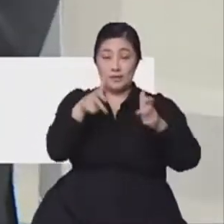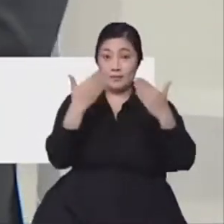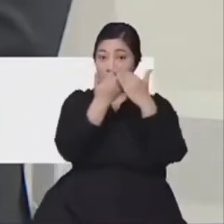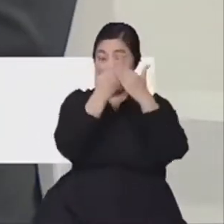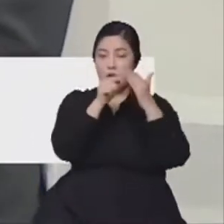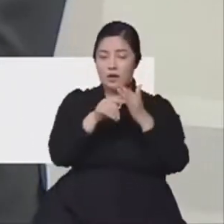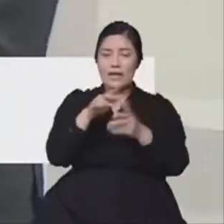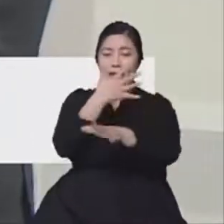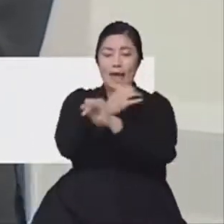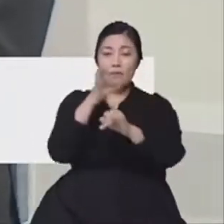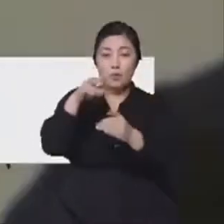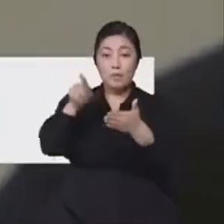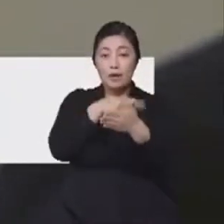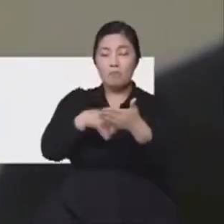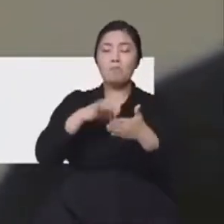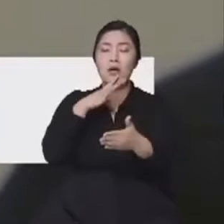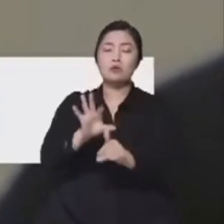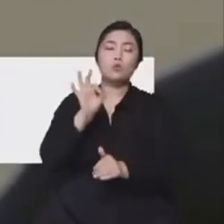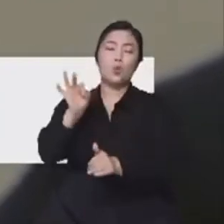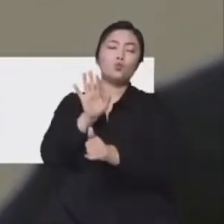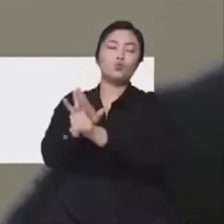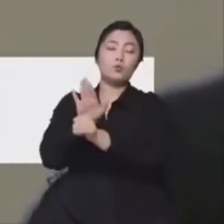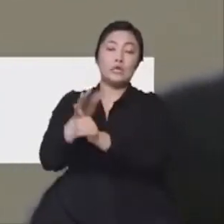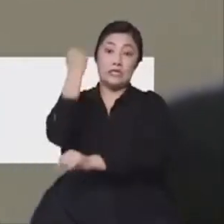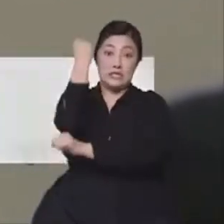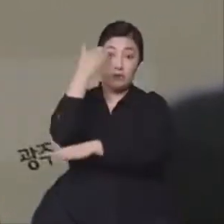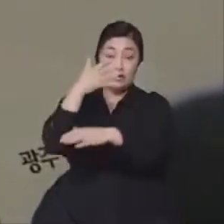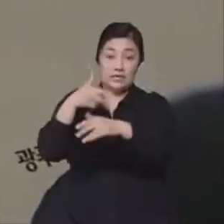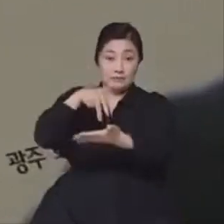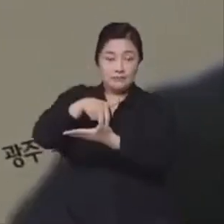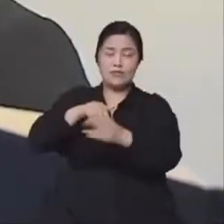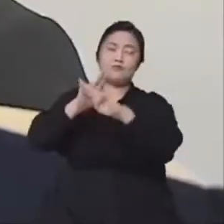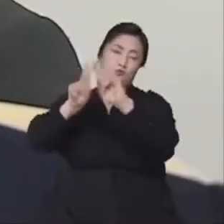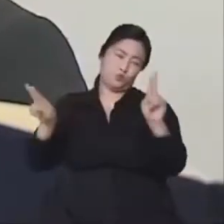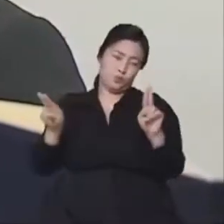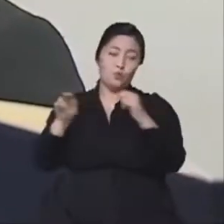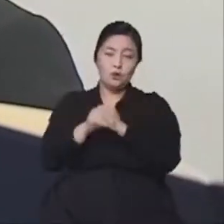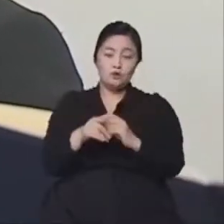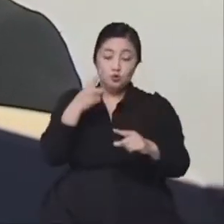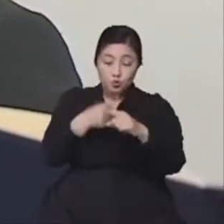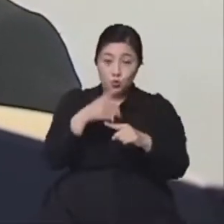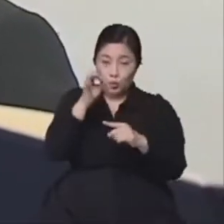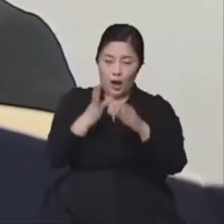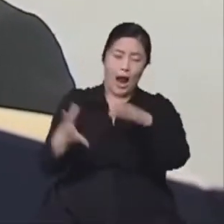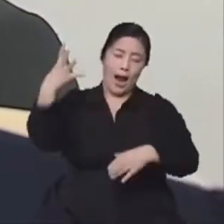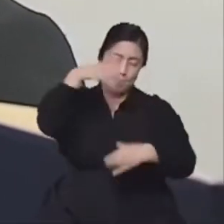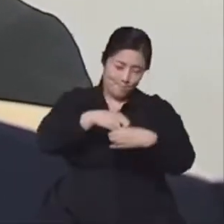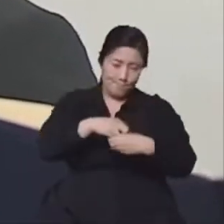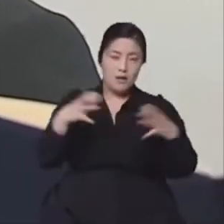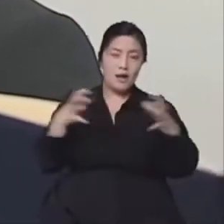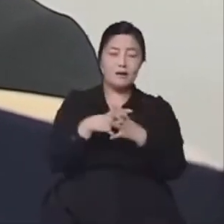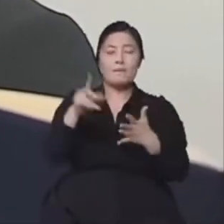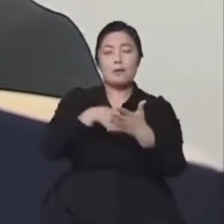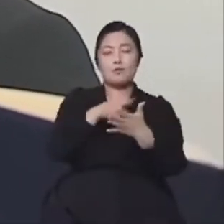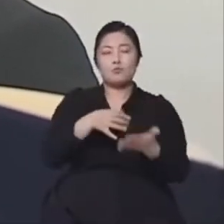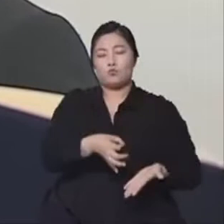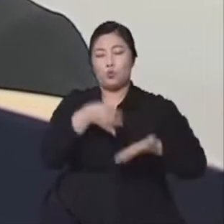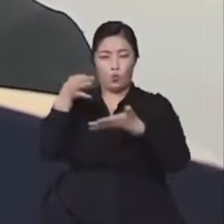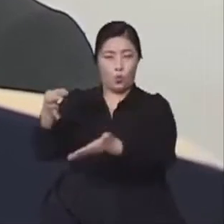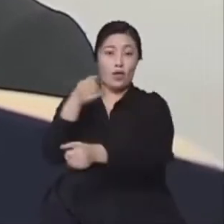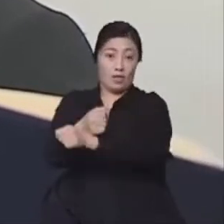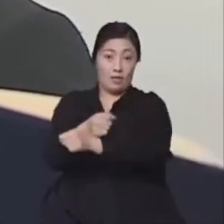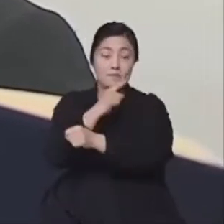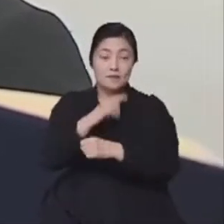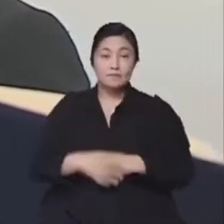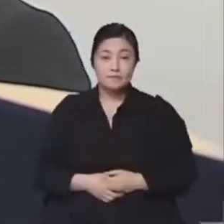현대산업개발은 계약금에 대한 배상금만 지급하겠다고 한 기존 입장을 철회하고 중도금까지 포함하는 방식으로 배상금을 지급하기로